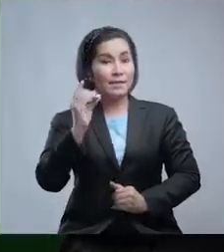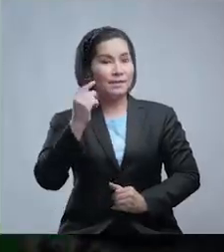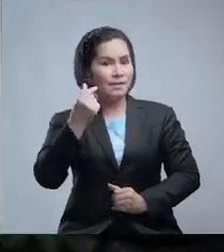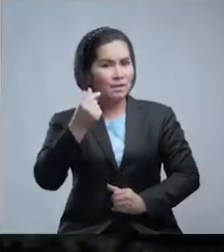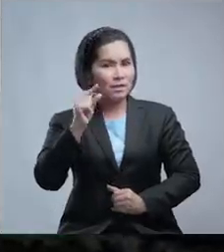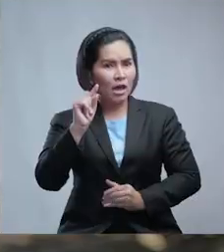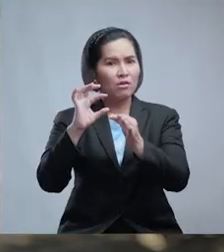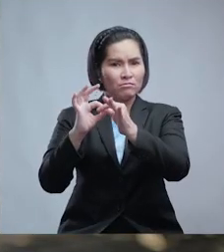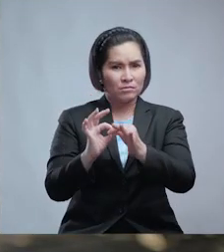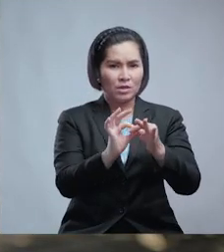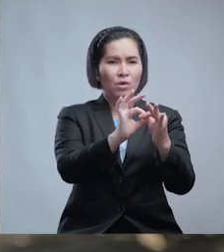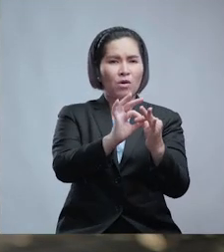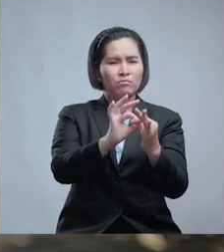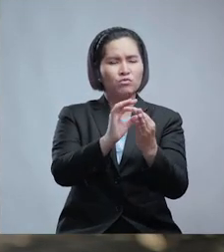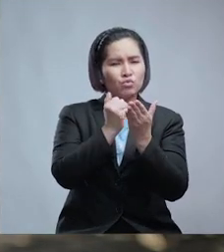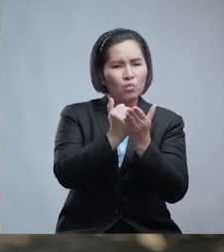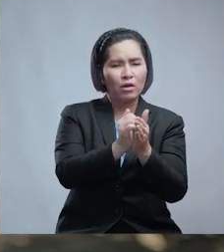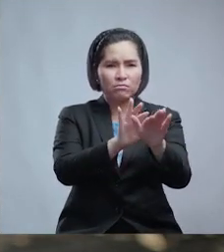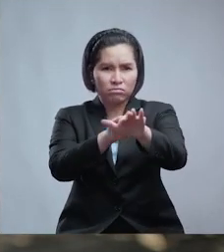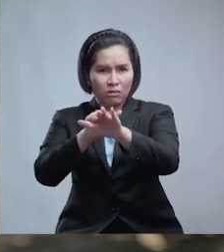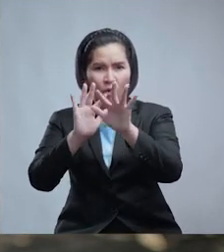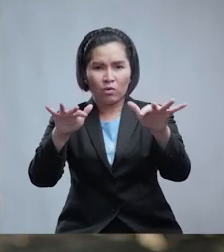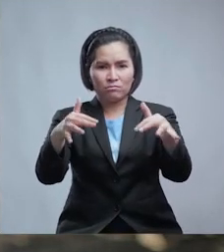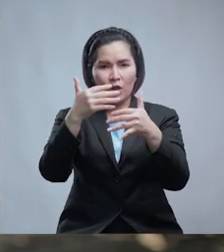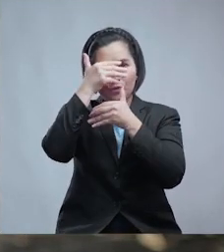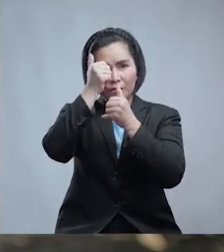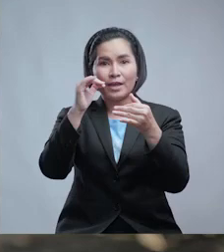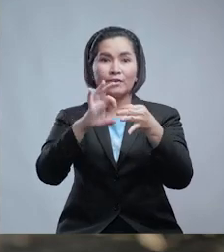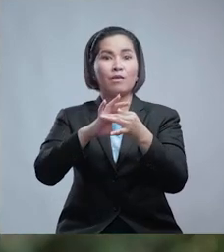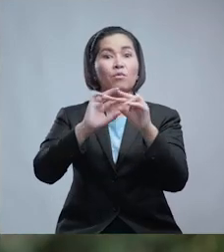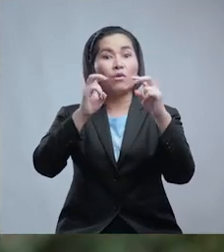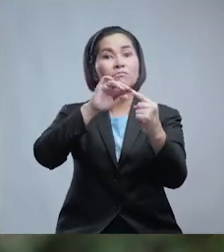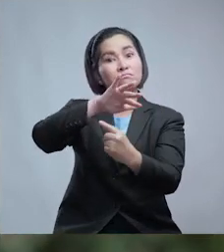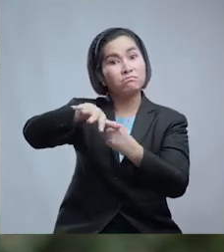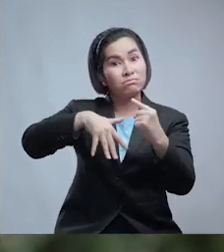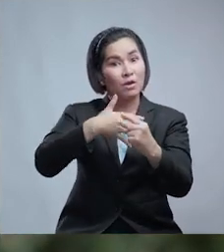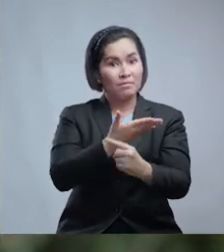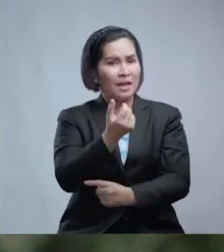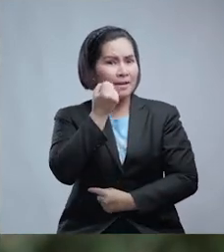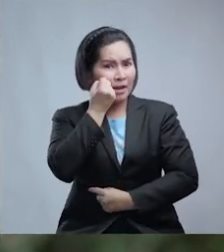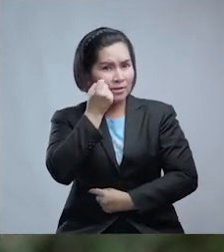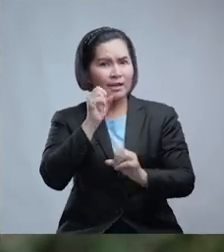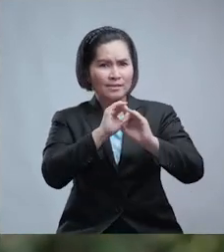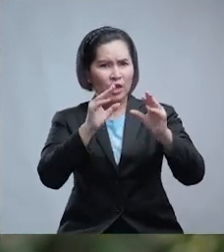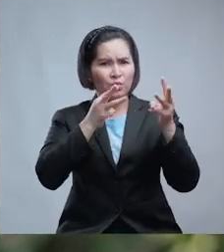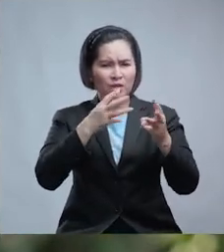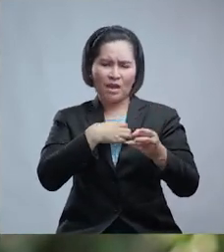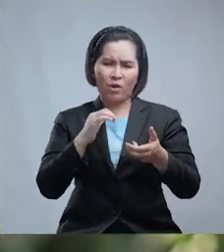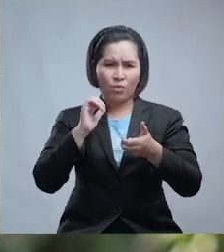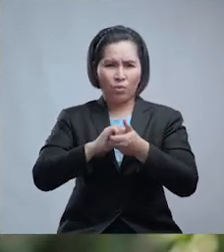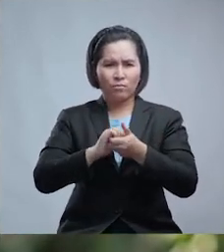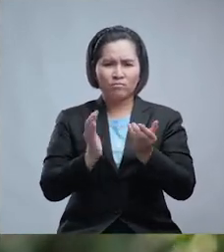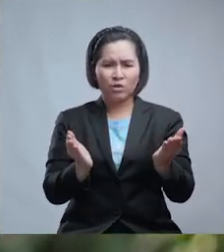SDG เป็นเครื่องมืออย่างหนึ่งที่ทำให้คนสามารถหันมาสนใจเรื่องของสิ่งแวดล้อมเข้าใจว่าถ้าคุณจะมีส่วนร่วมในการสร้าง